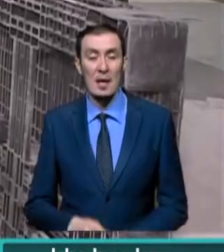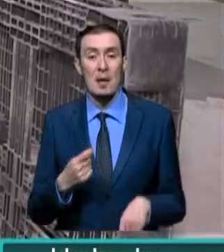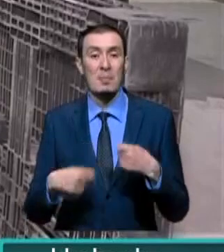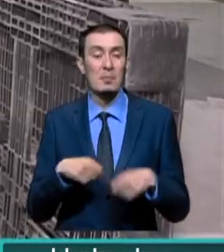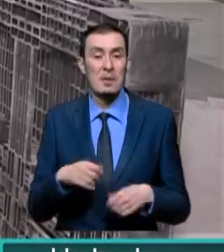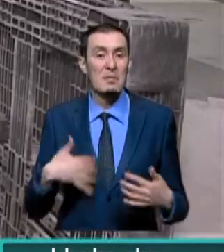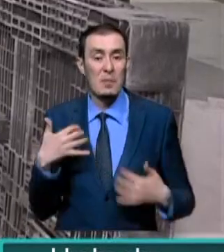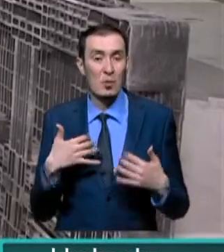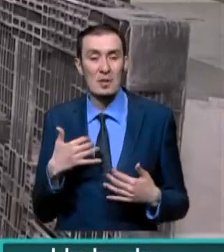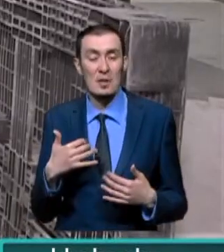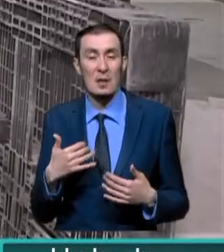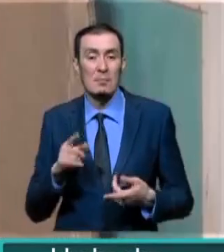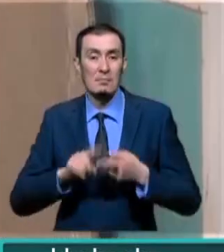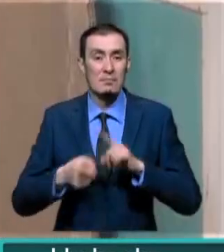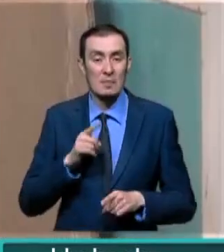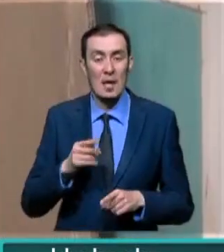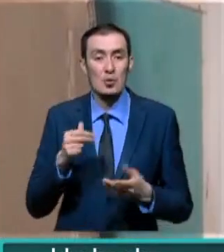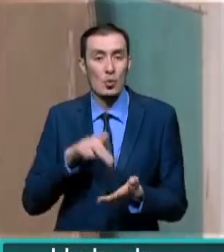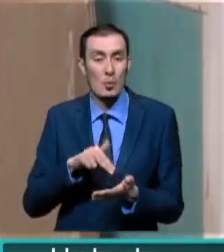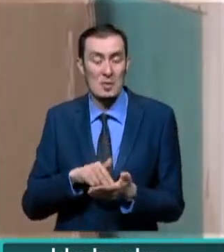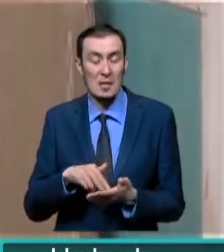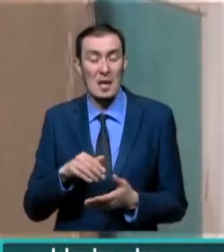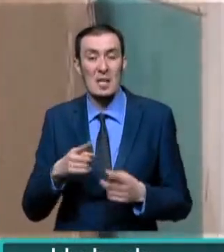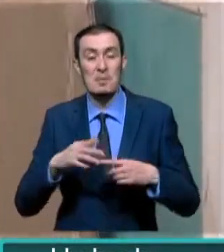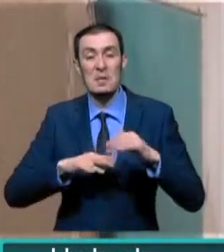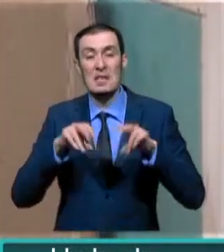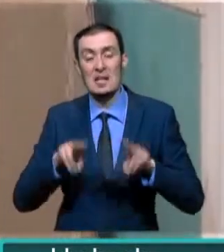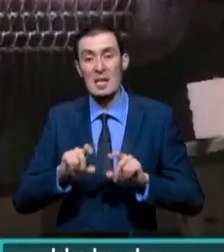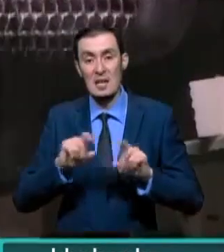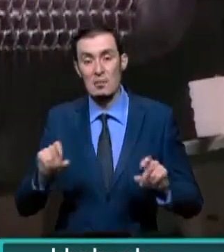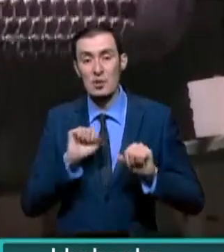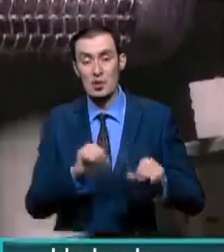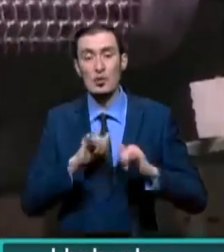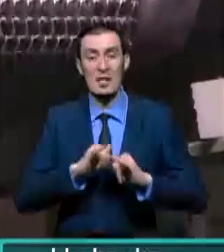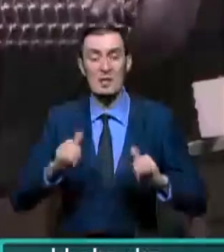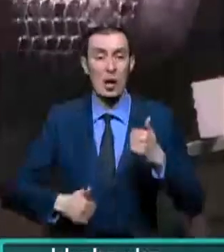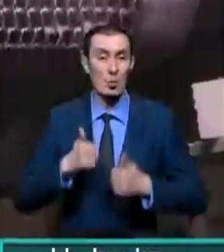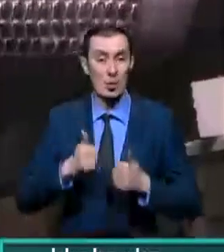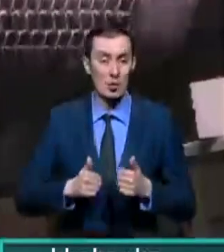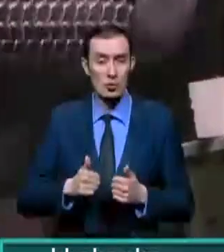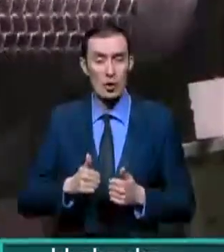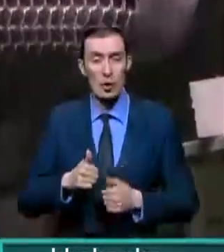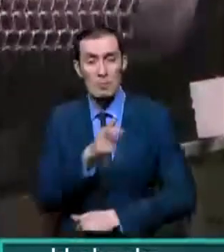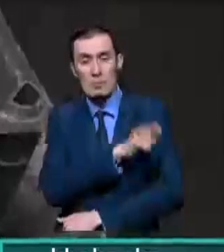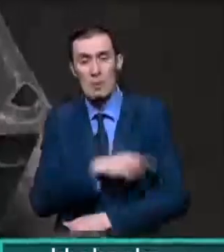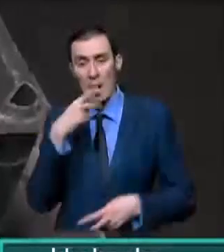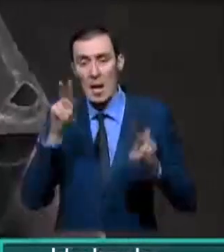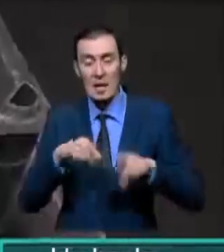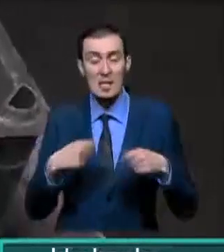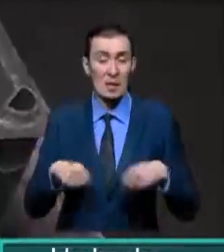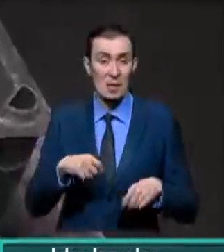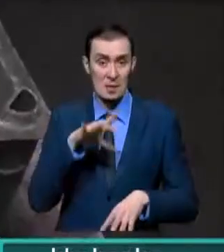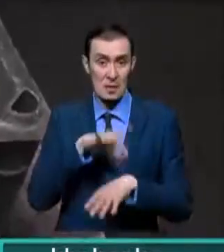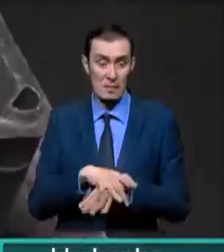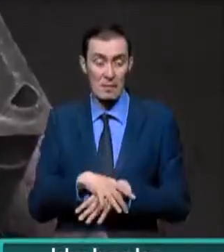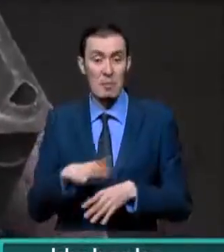Предпринимателей пугают и игры с ценами на сахарный песок. Специалисты департамента агентства по защите и развитию конкуренции решили провести анализ рынка и